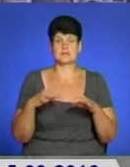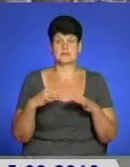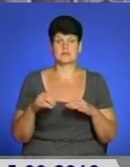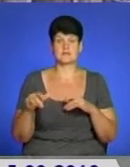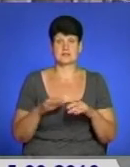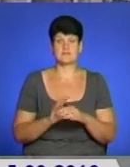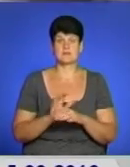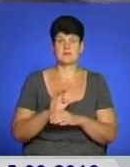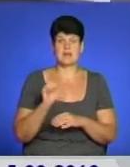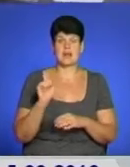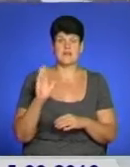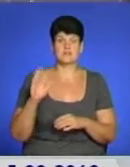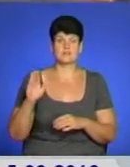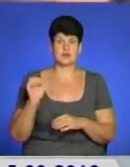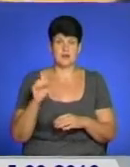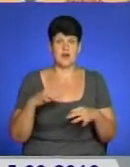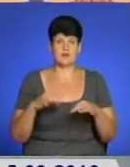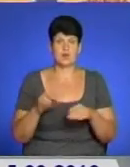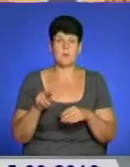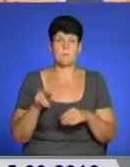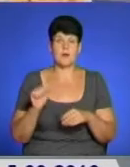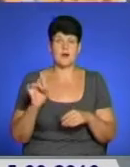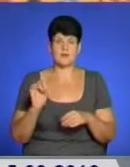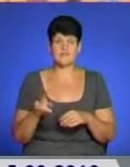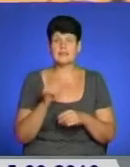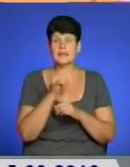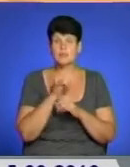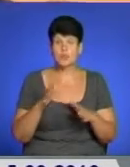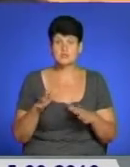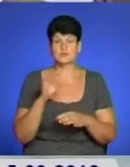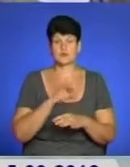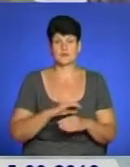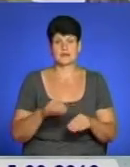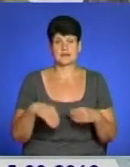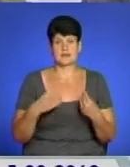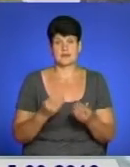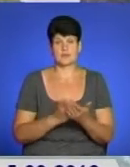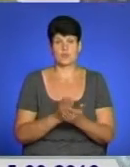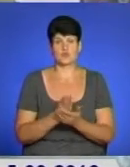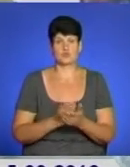відправляють в автопарк, адже він не може використовуватися для надання послуг перевезення.